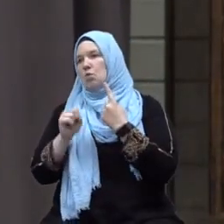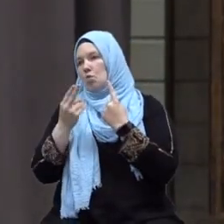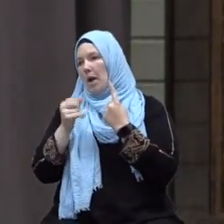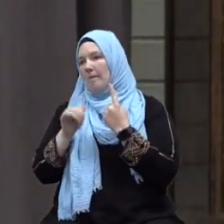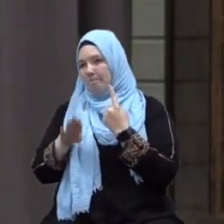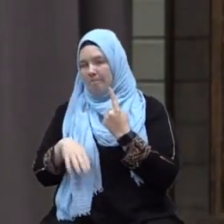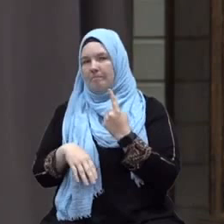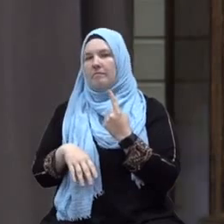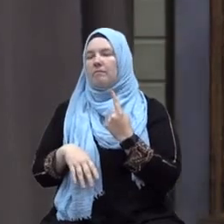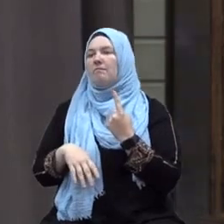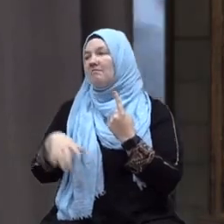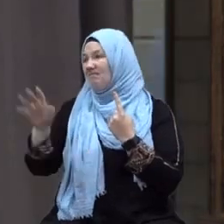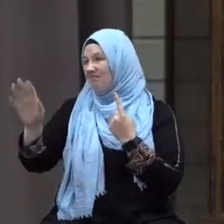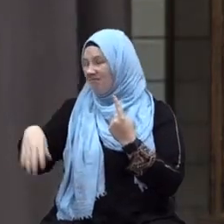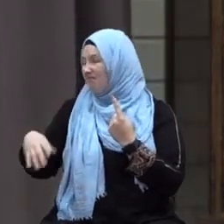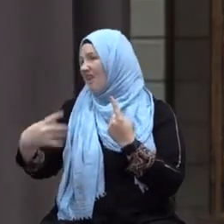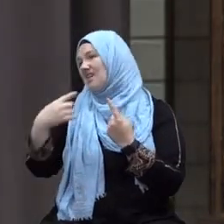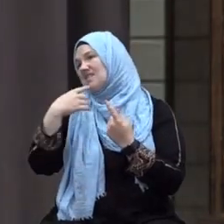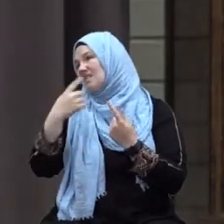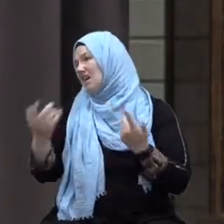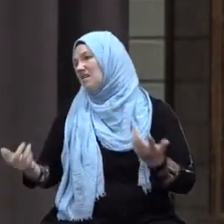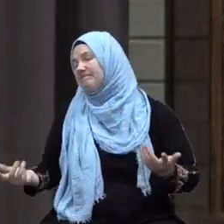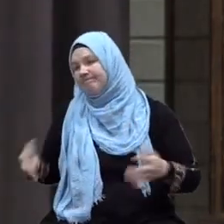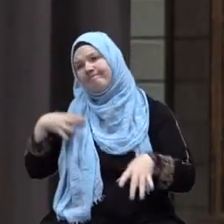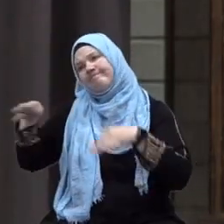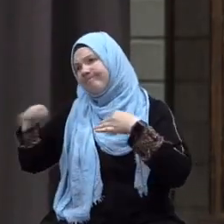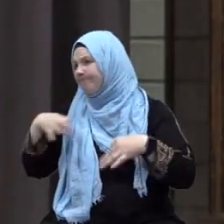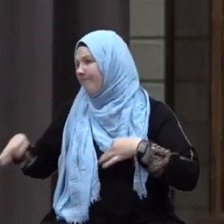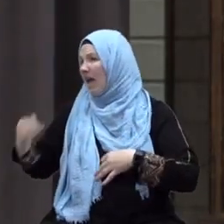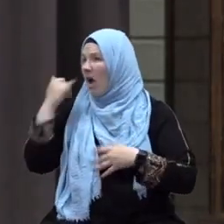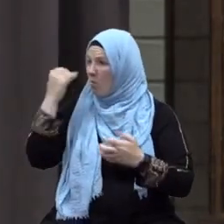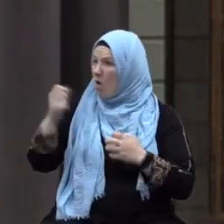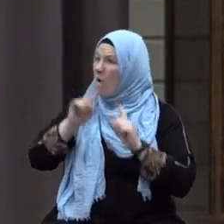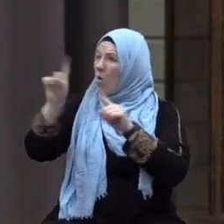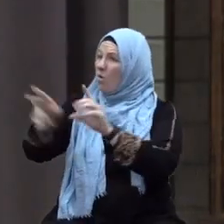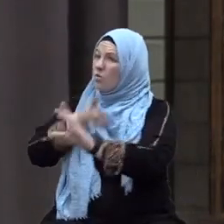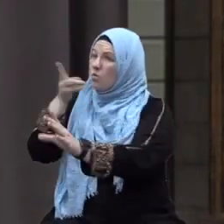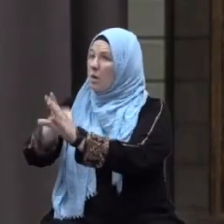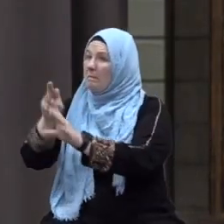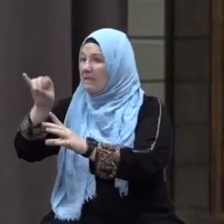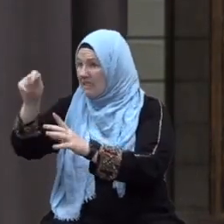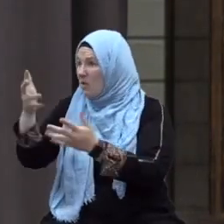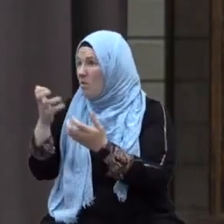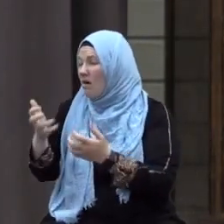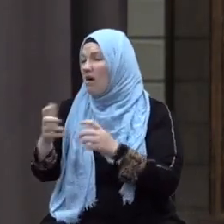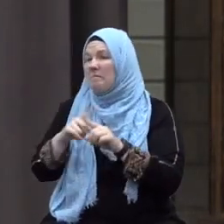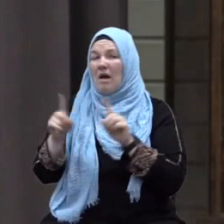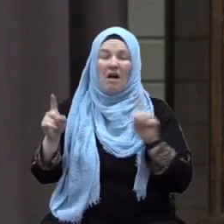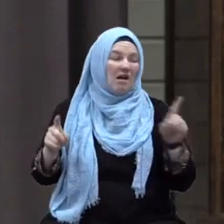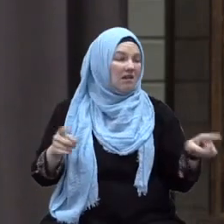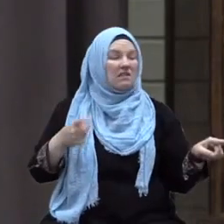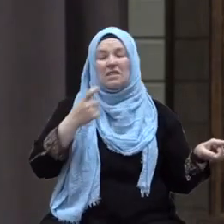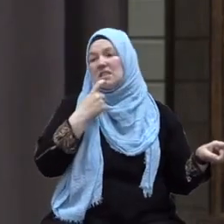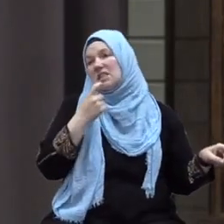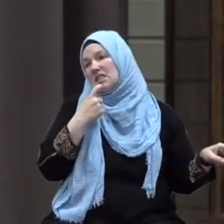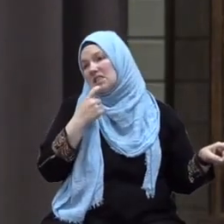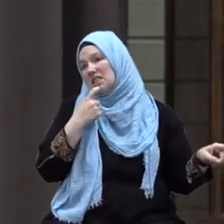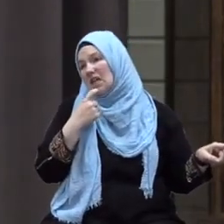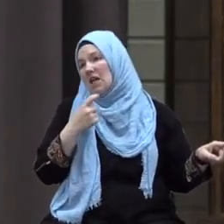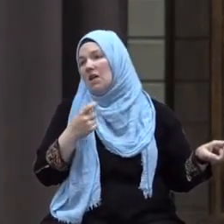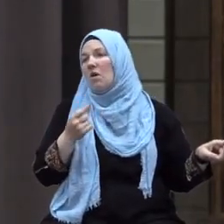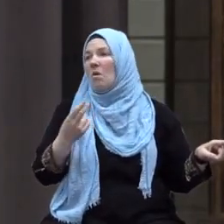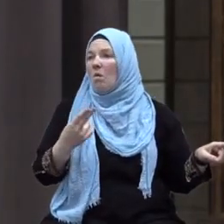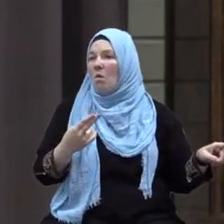and he had the news. Allah had told him what happened. So he receives him saying, رَبِحَ الْبَيْعُ أَبَا